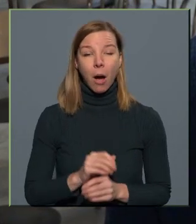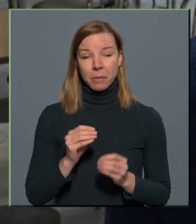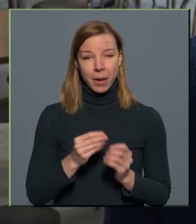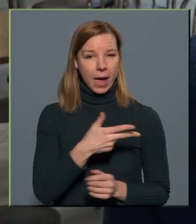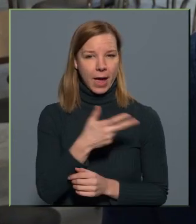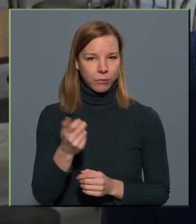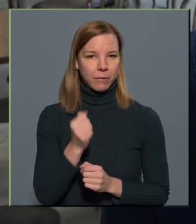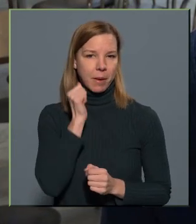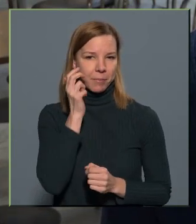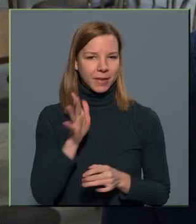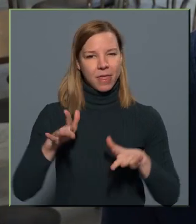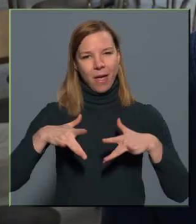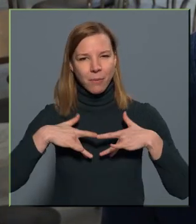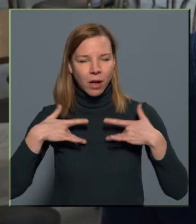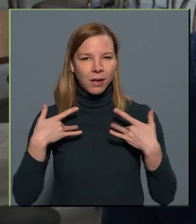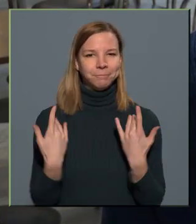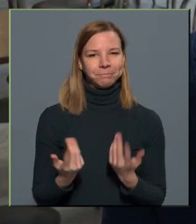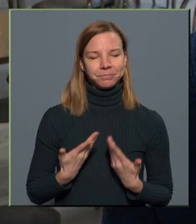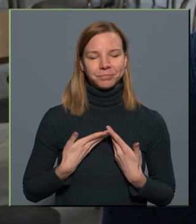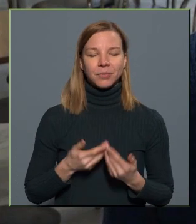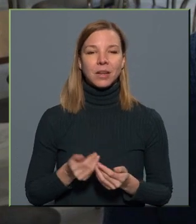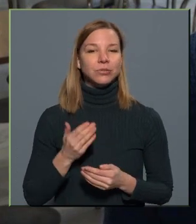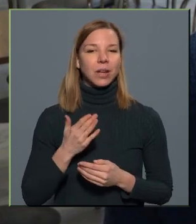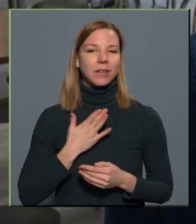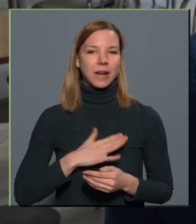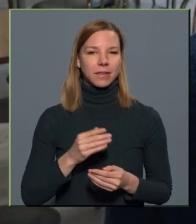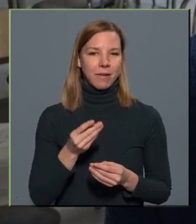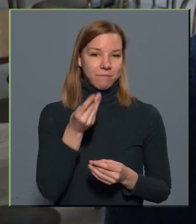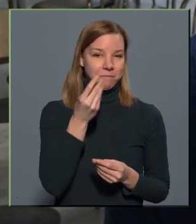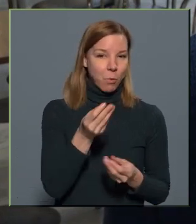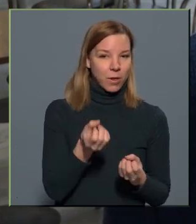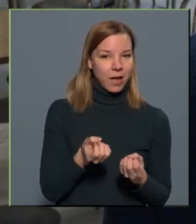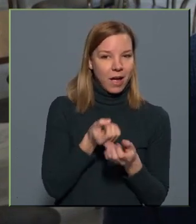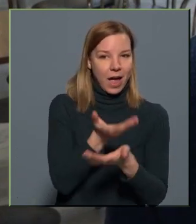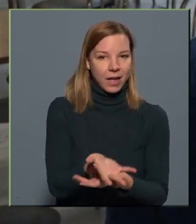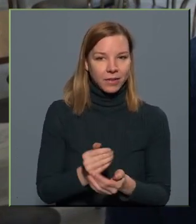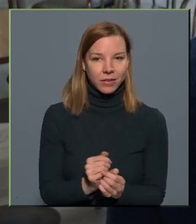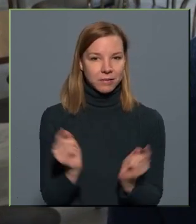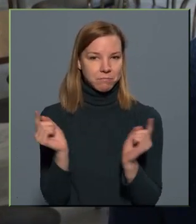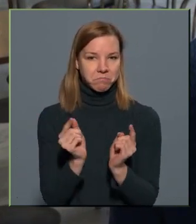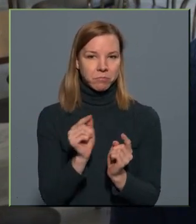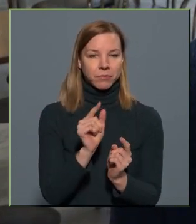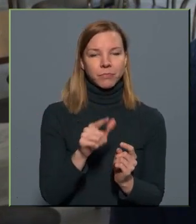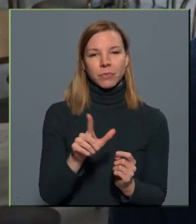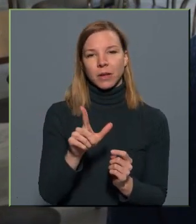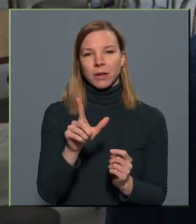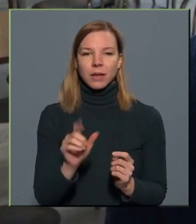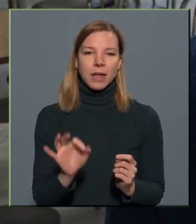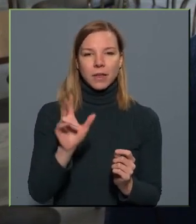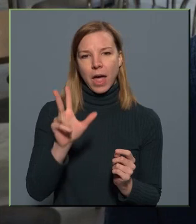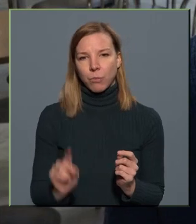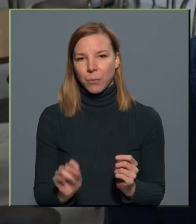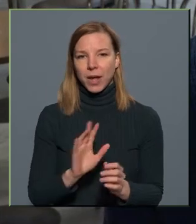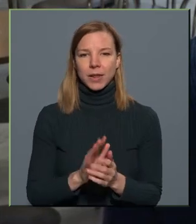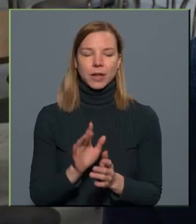nap élvezek, és ezt szerettem volna valahogy átadni egy rövid 2-3 perces kis filmben,